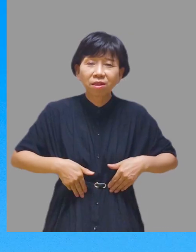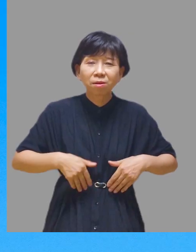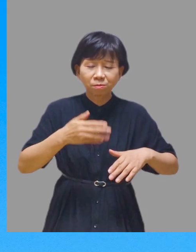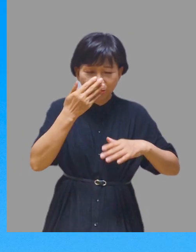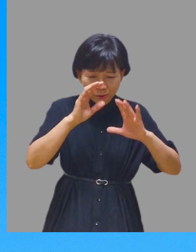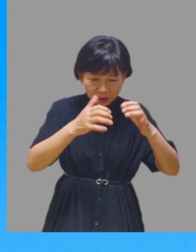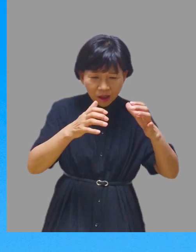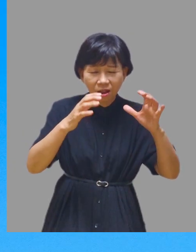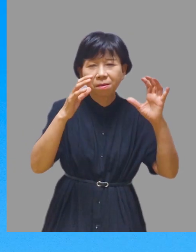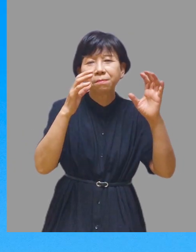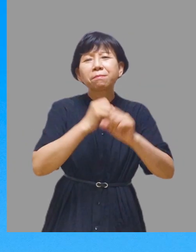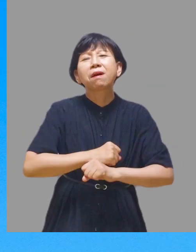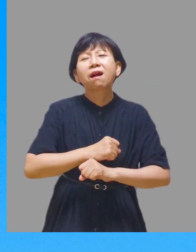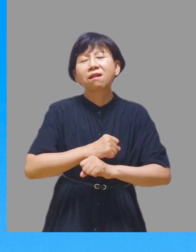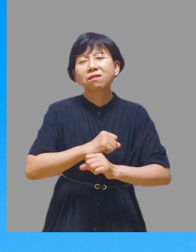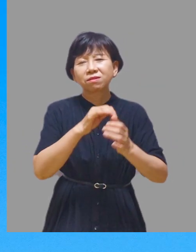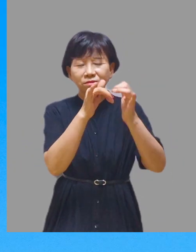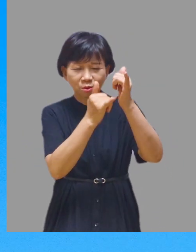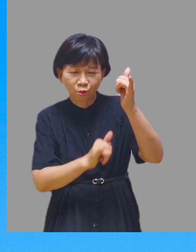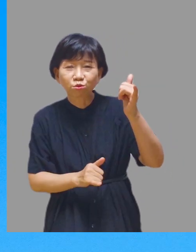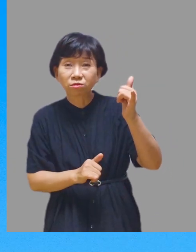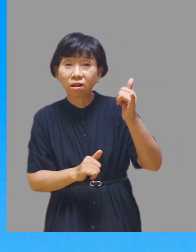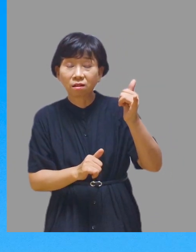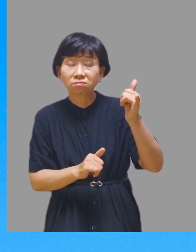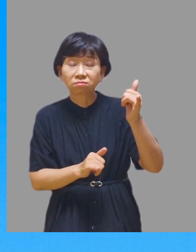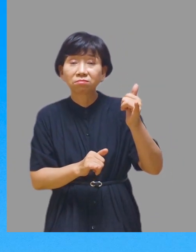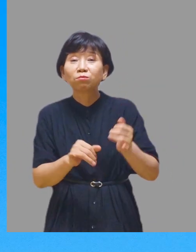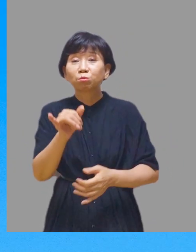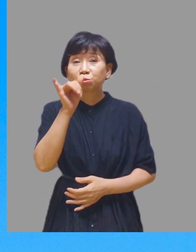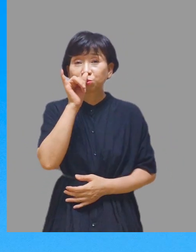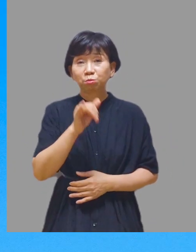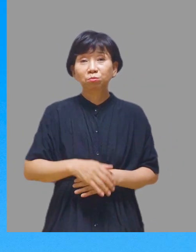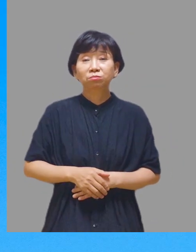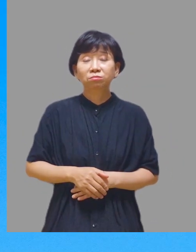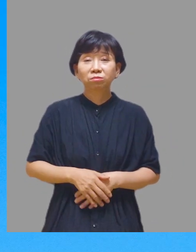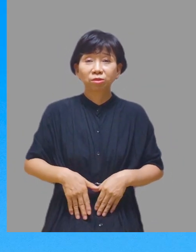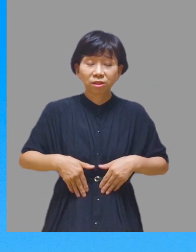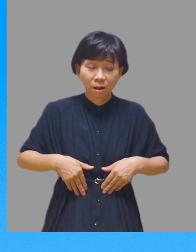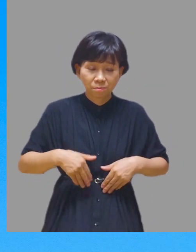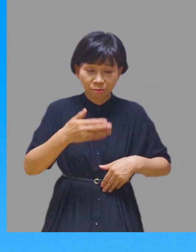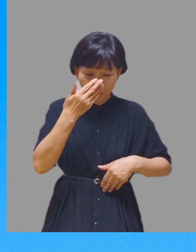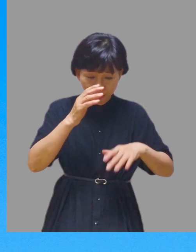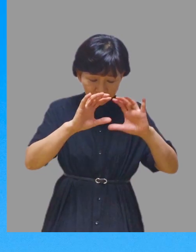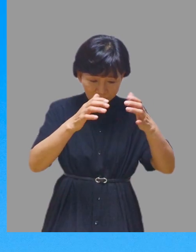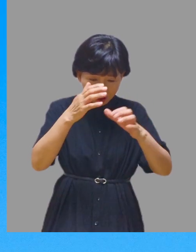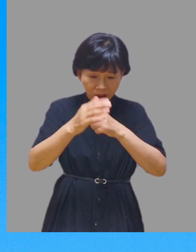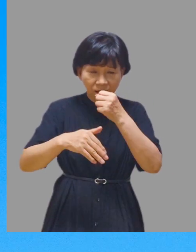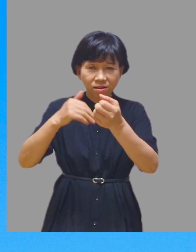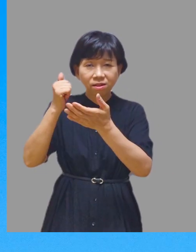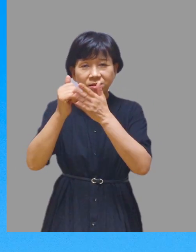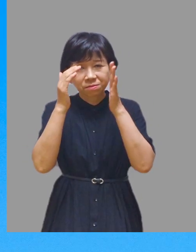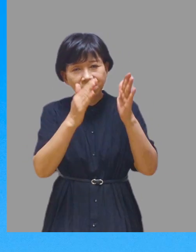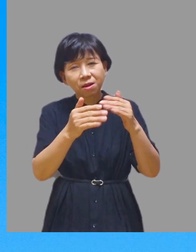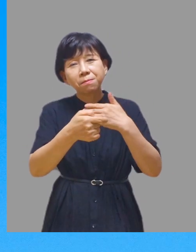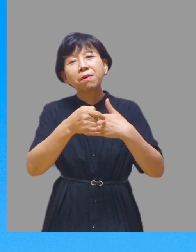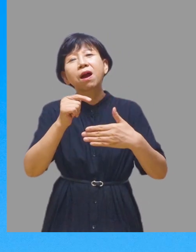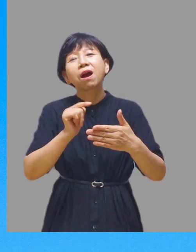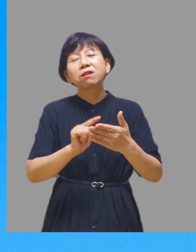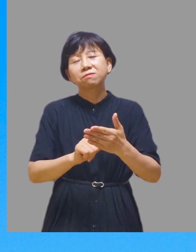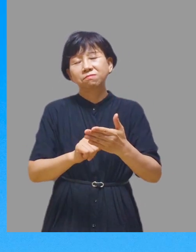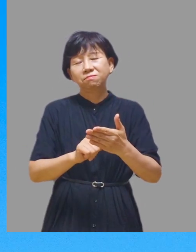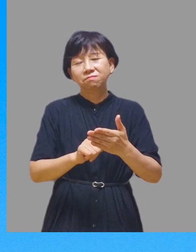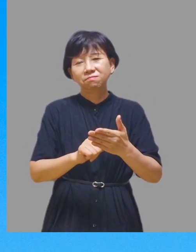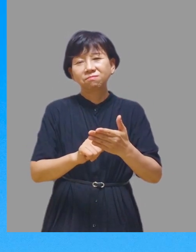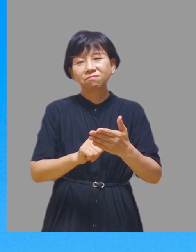사실 역사적으로 멸망하는 거예요. 이 남유다를 향한 하나님의 마음을 잘